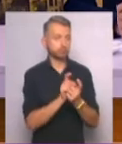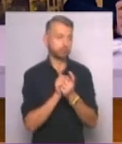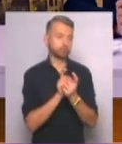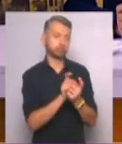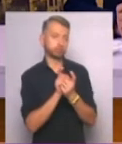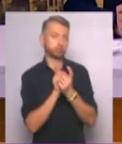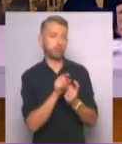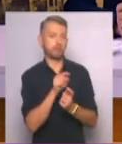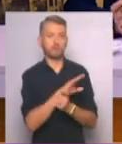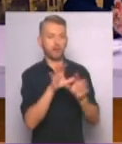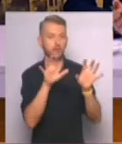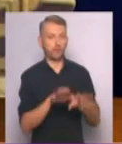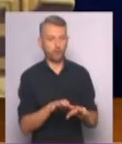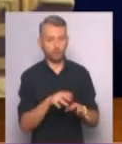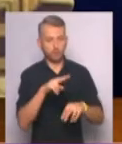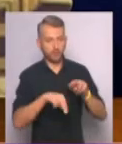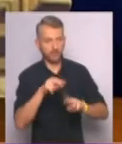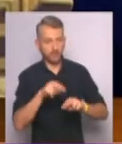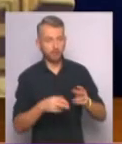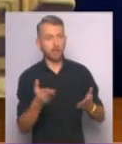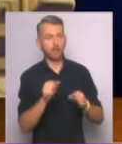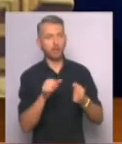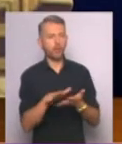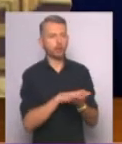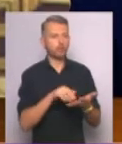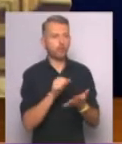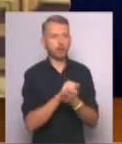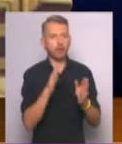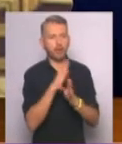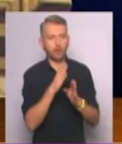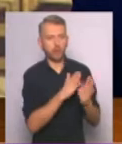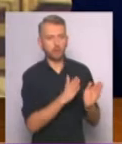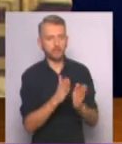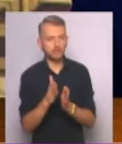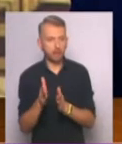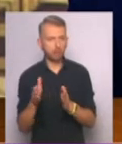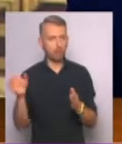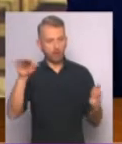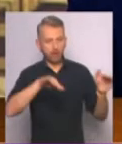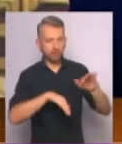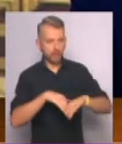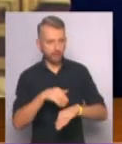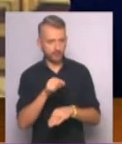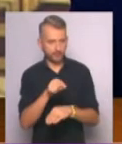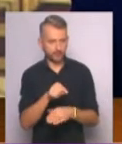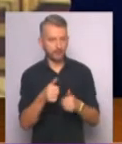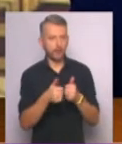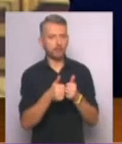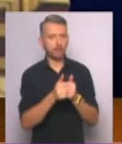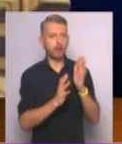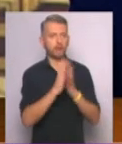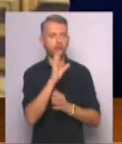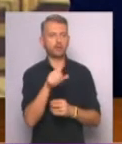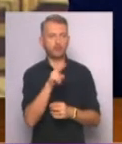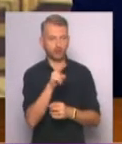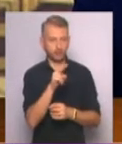незаконним свавільним будівництвом, яке могло зруйнувати повністю екосистему і ландшафт Звірнецьких пагорбів біля ботсаду імені Гришка